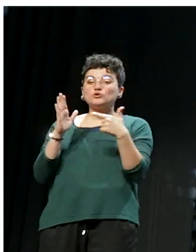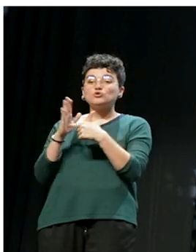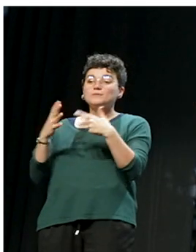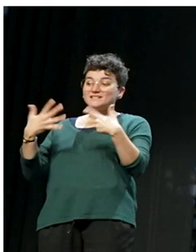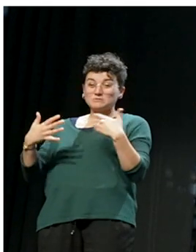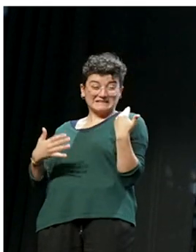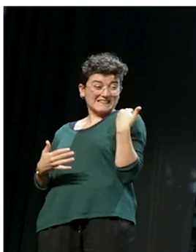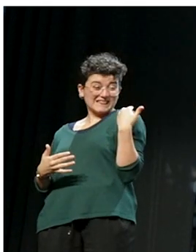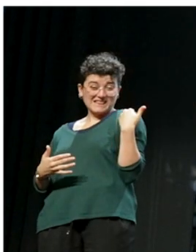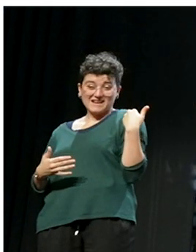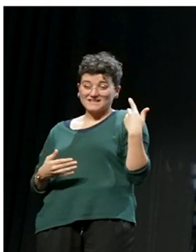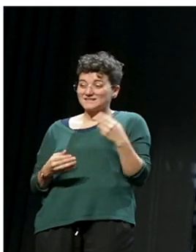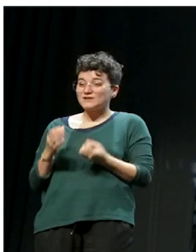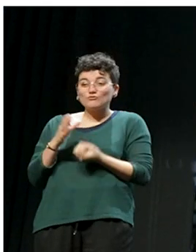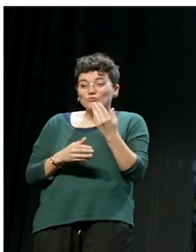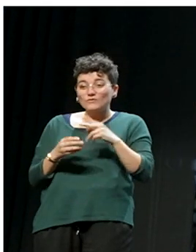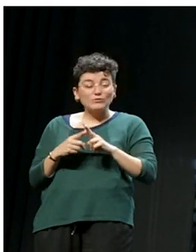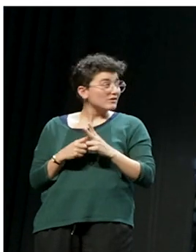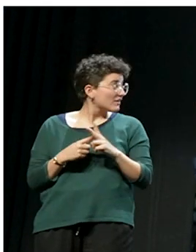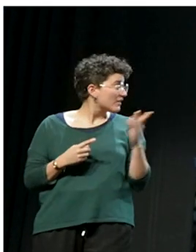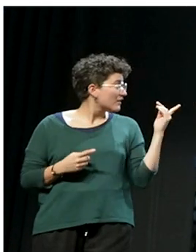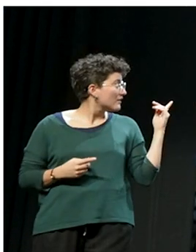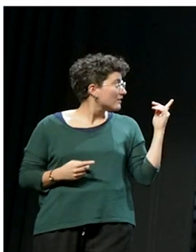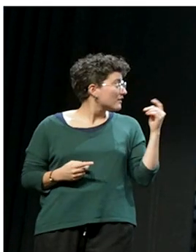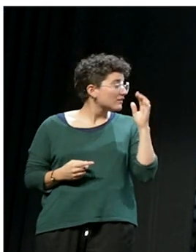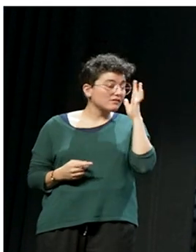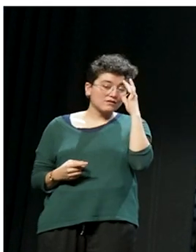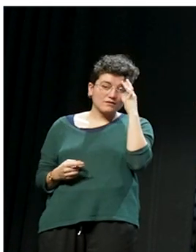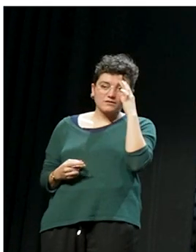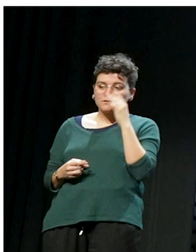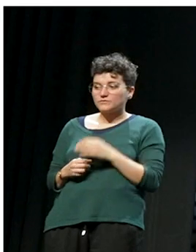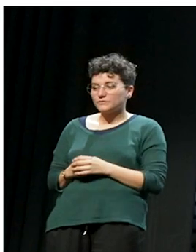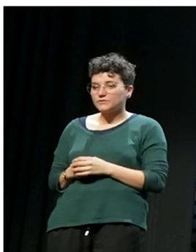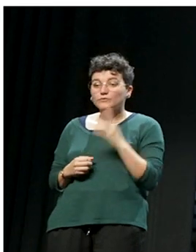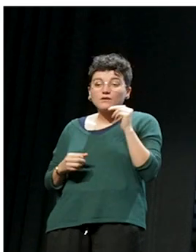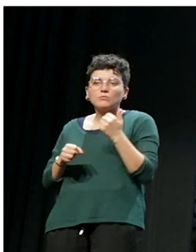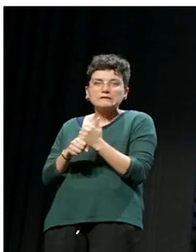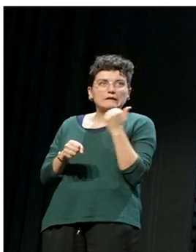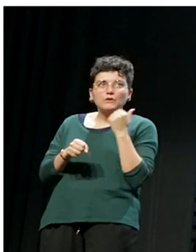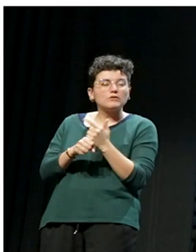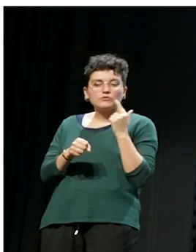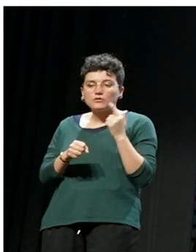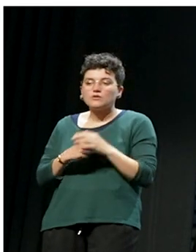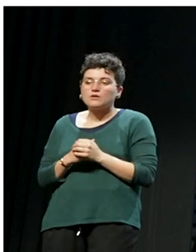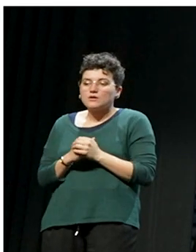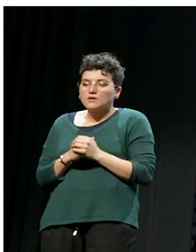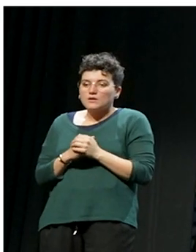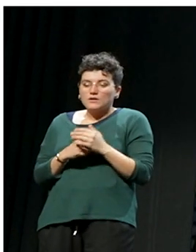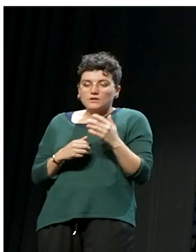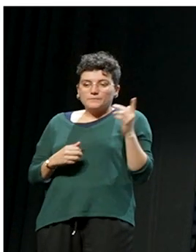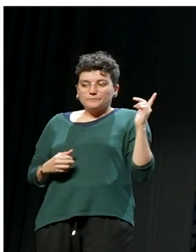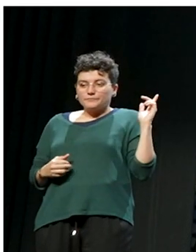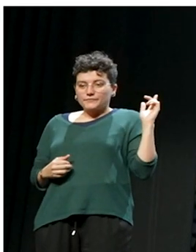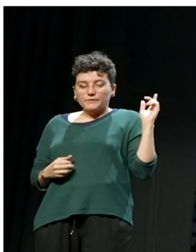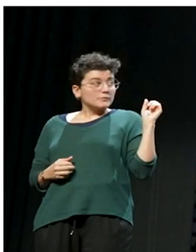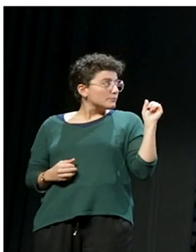récent, en fait, tous ces outils. Vous avez dû voir le bon technique là, qui est arrivé cette année et l'année dernière. La manière dont ça marche actuellement, c'est que vous avez ce